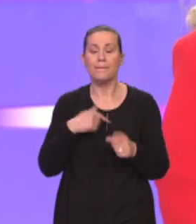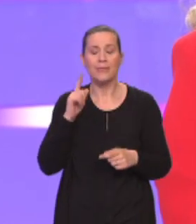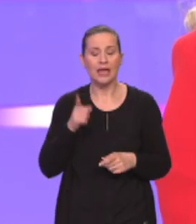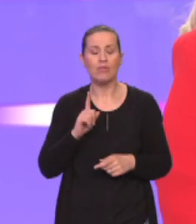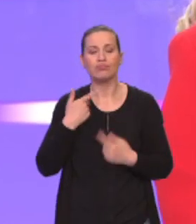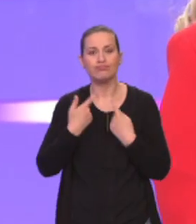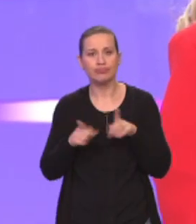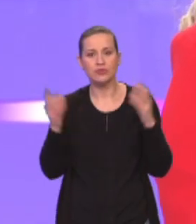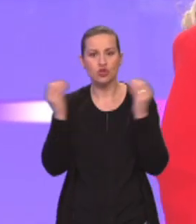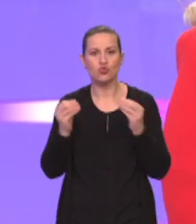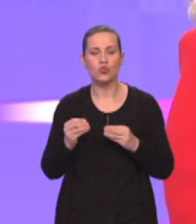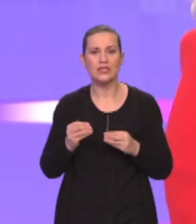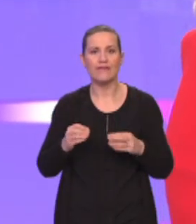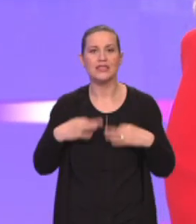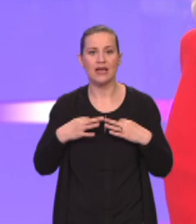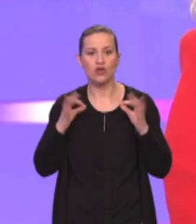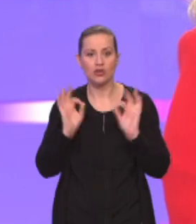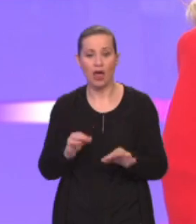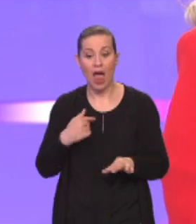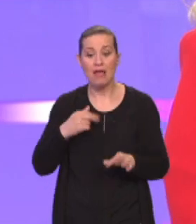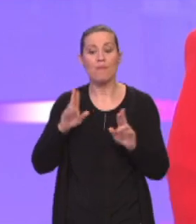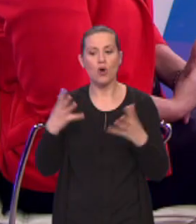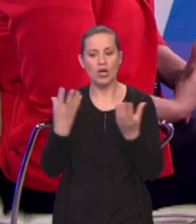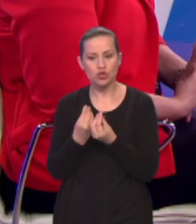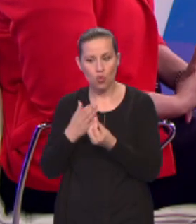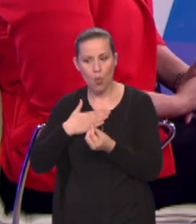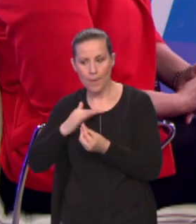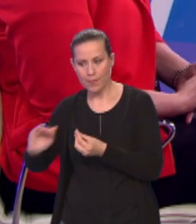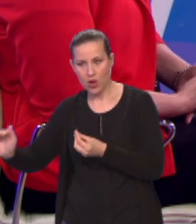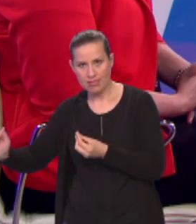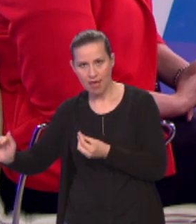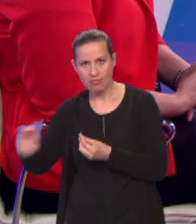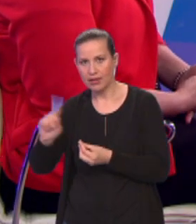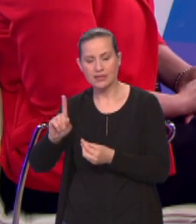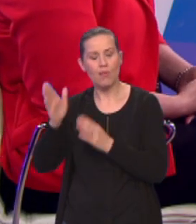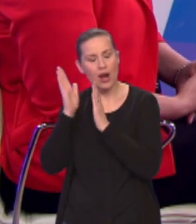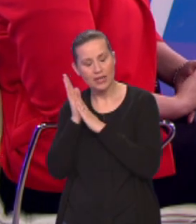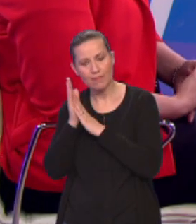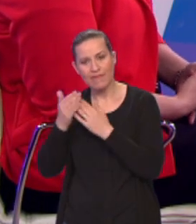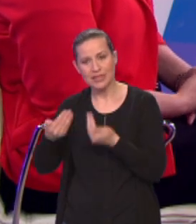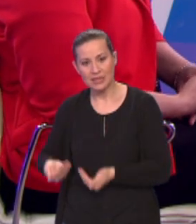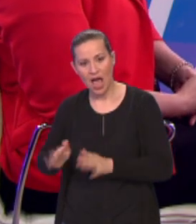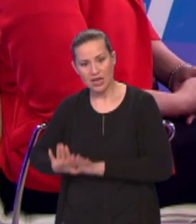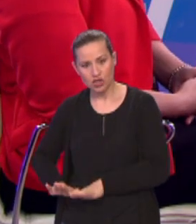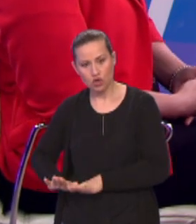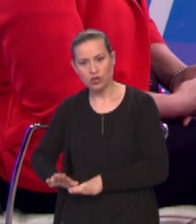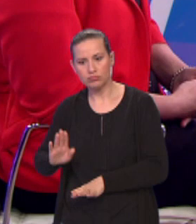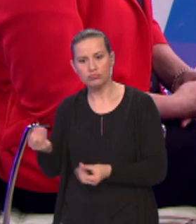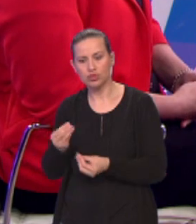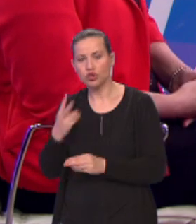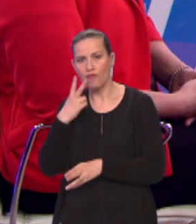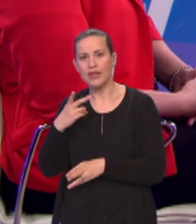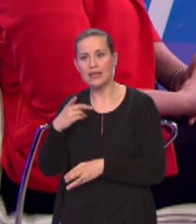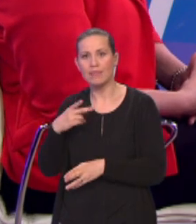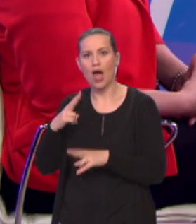zdravstvenog osiguranja. Dakle, ja sam mogla biti uz moje dijete, nisam morala spavati na stolici, kao što vidim da spavaju ovdje neke